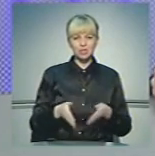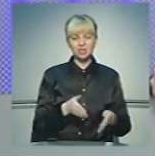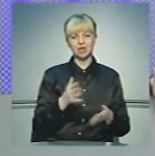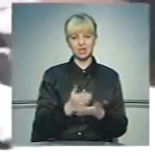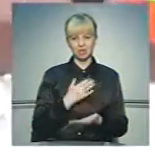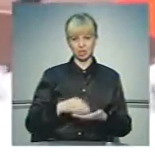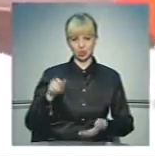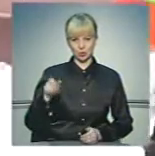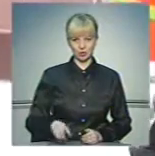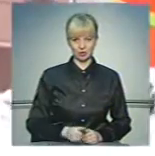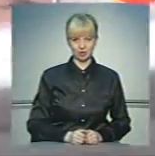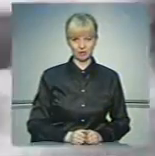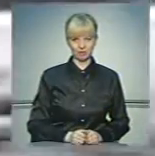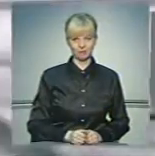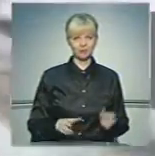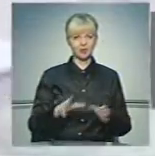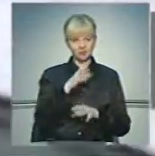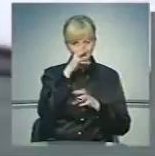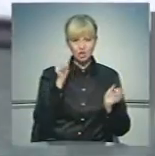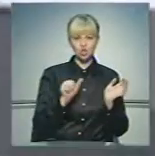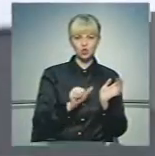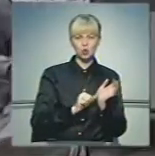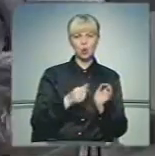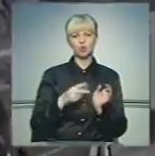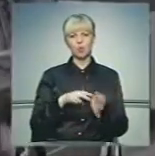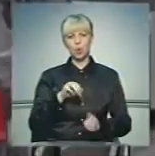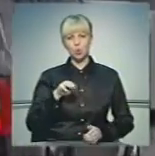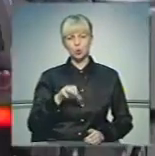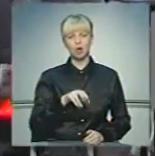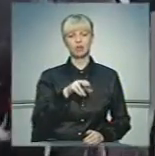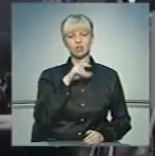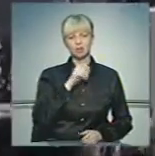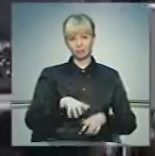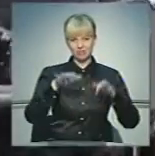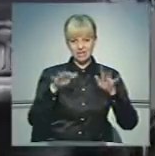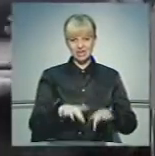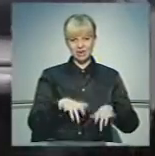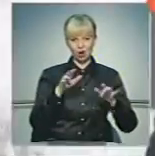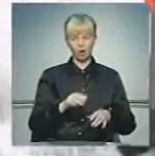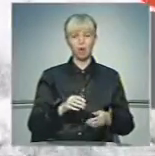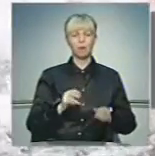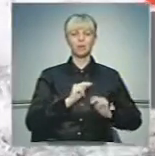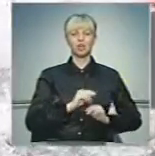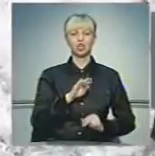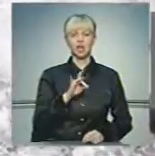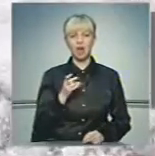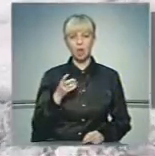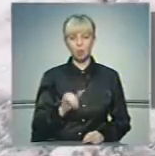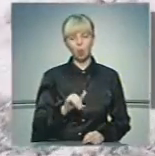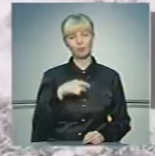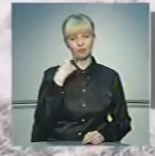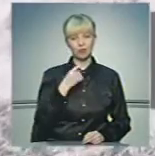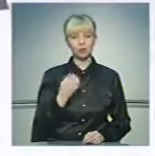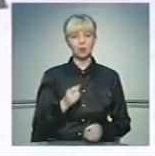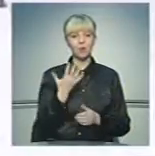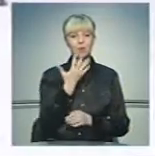Вікторія Лупай. Всю ніч з 6 на 7 лютого Чернівці замітало снігом. Працівниця ЖРЕПу Антоніна Васильівна каже,